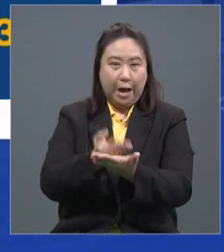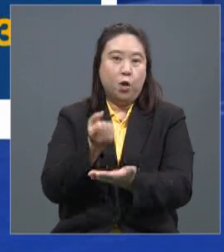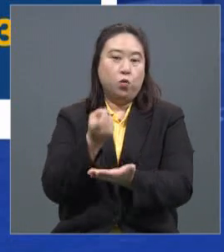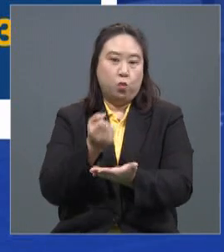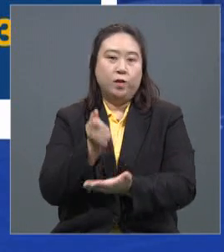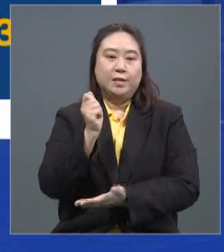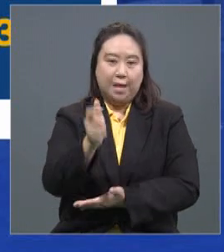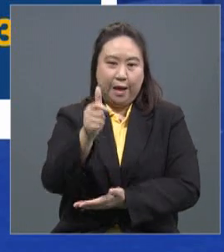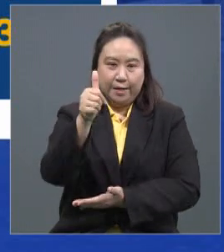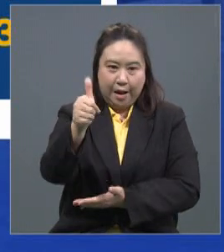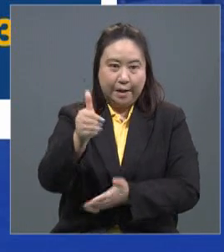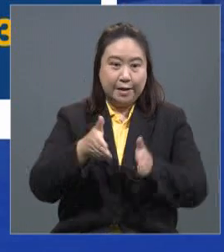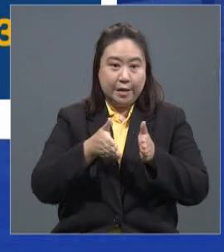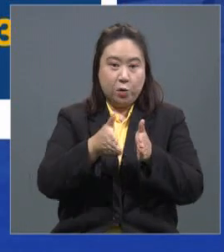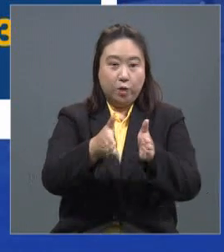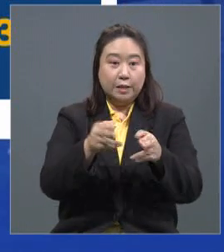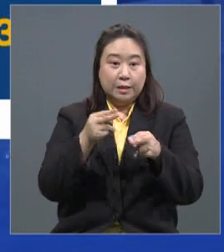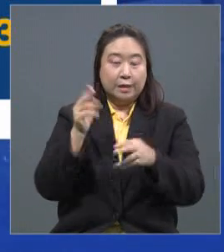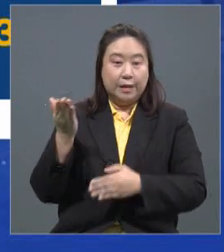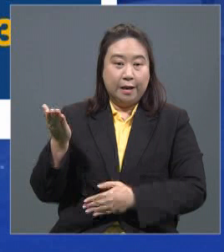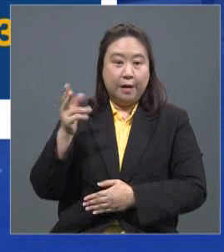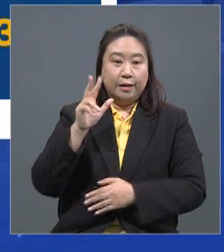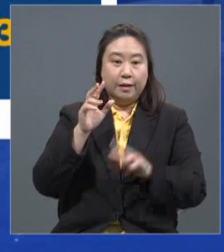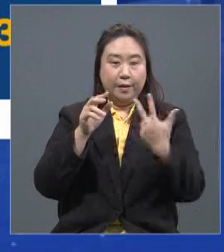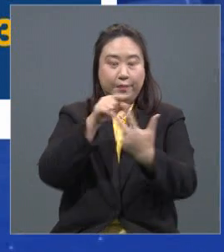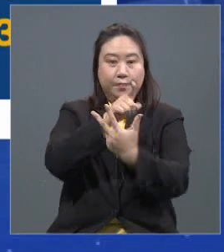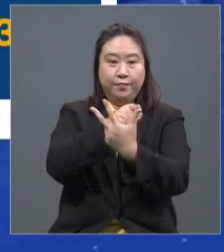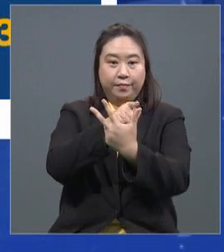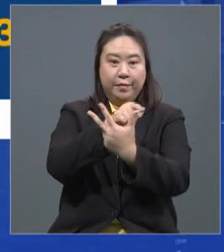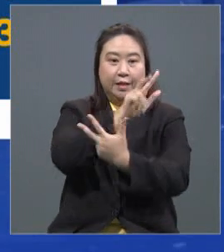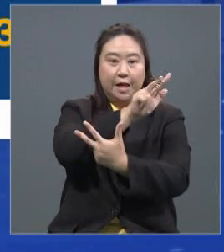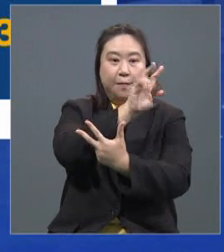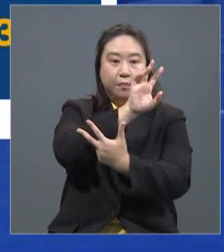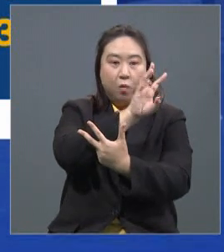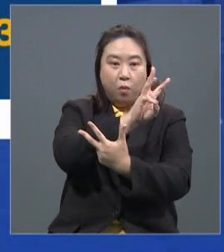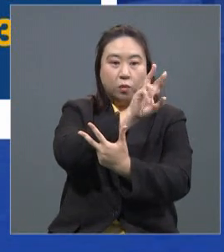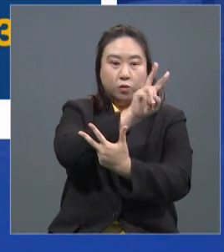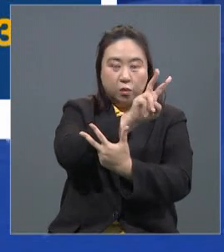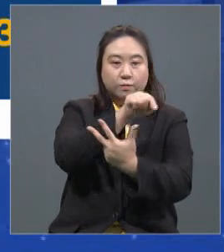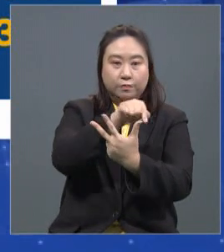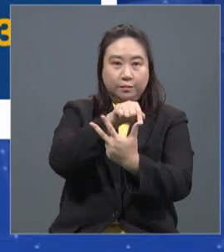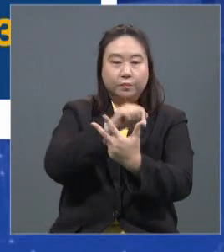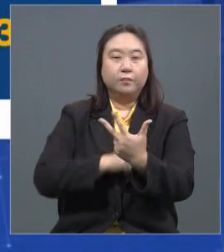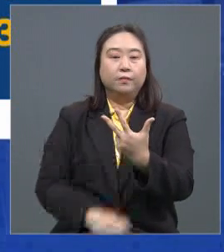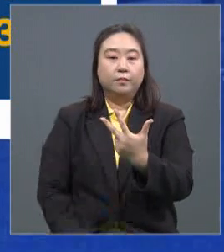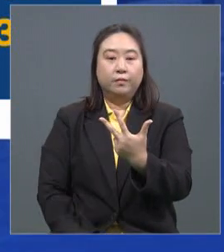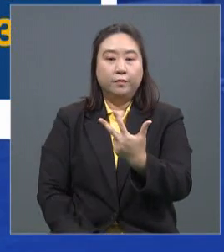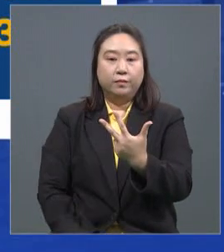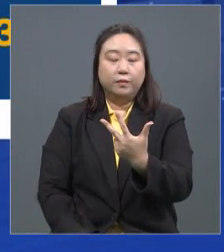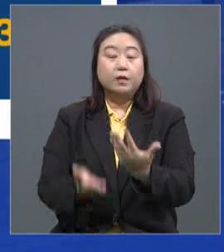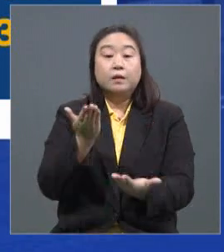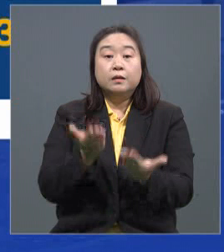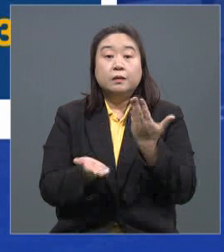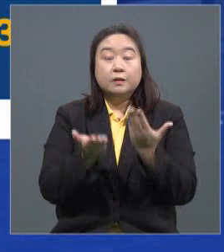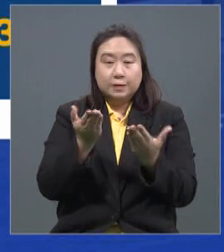ไทย 326ถนนเพชรบุรีแขวงถนนเพชรบุรีเขตราชเทวีกรุงเทพ10400ค่ะหรือจะ